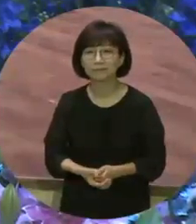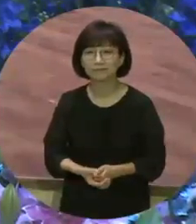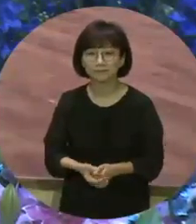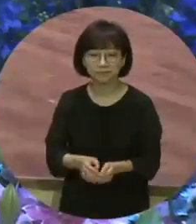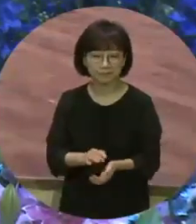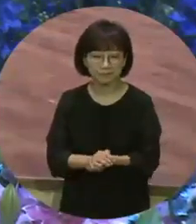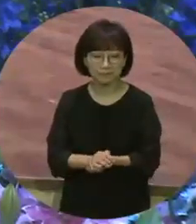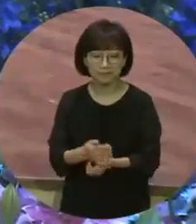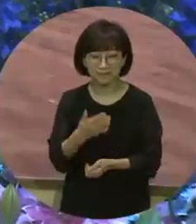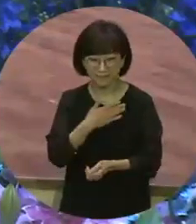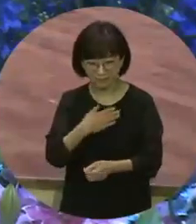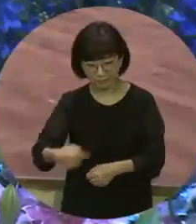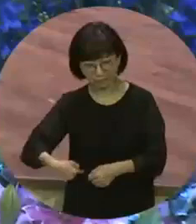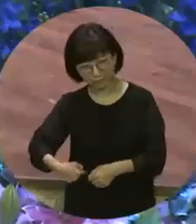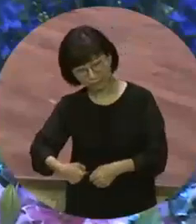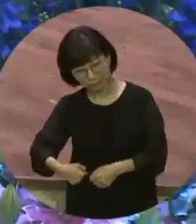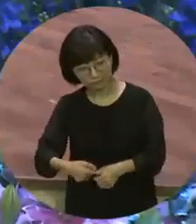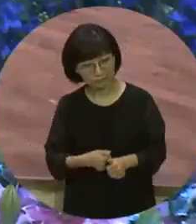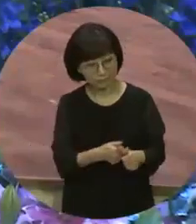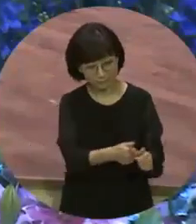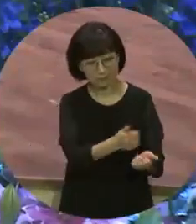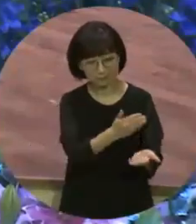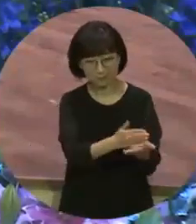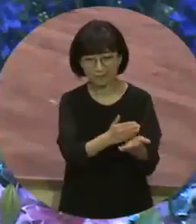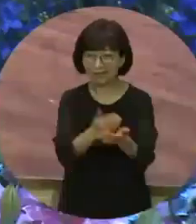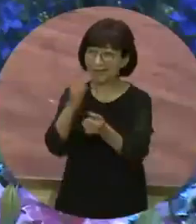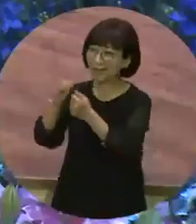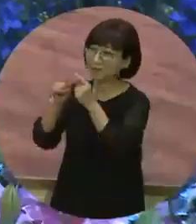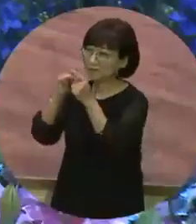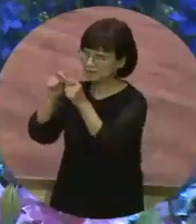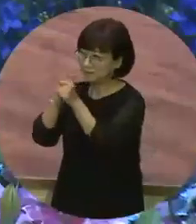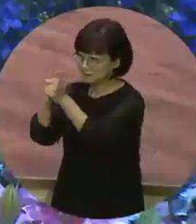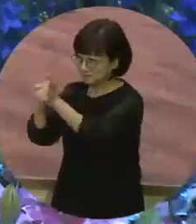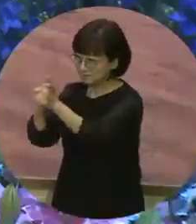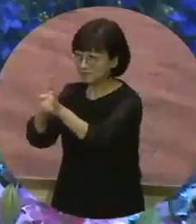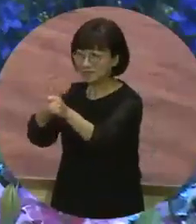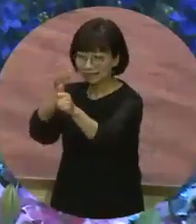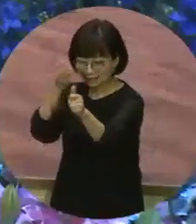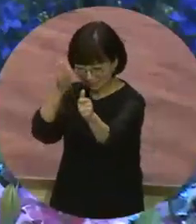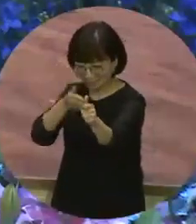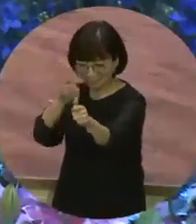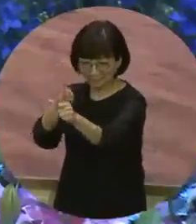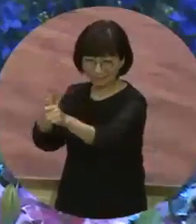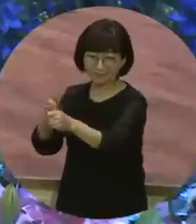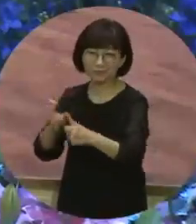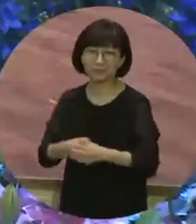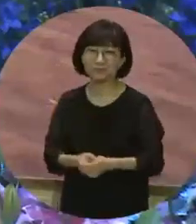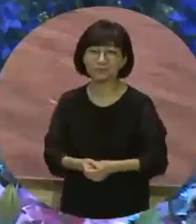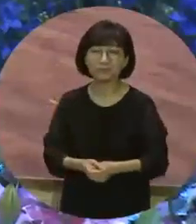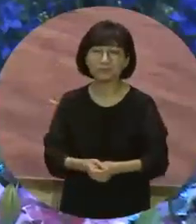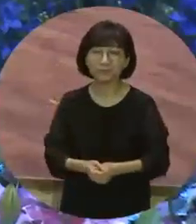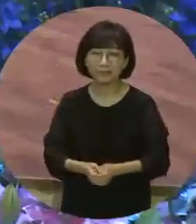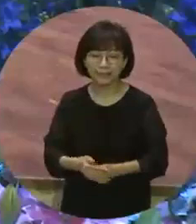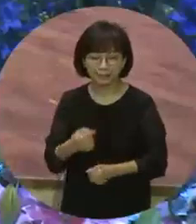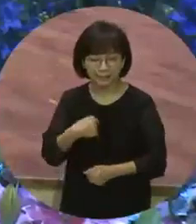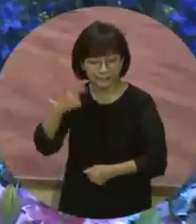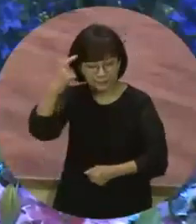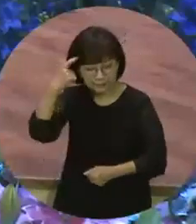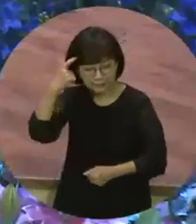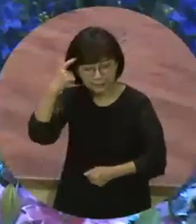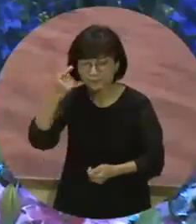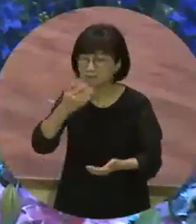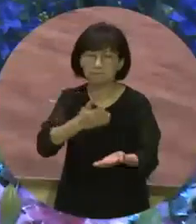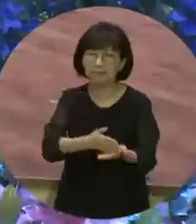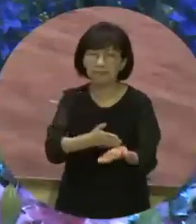양심 구원 없어요. 하나님 말씀에 구원 있지. 그래서 하나님 말씀에 물으시기 바랍니다. 내 생각도 말하지 말고